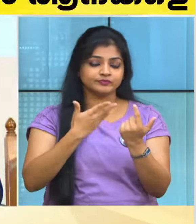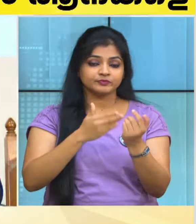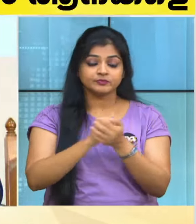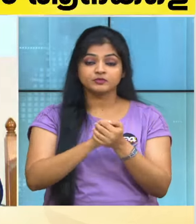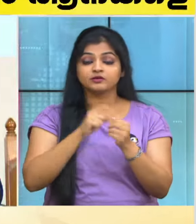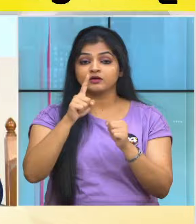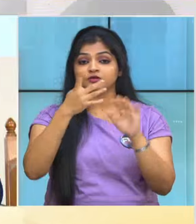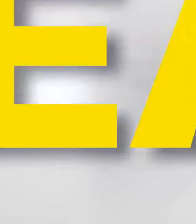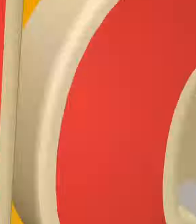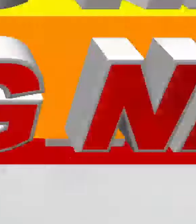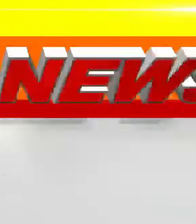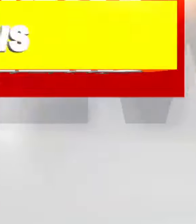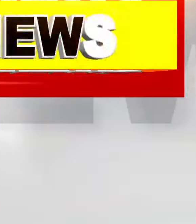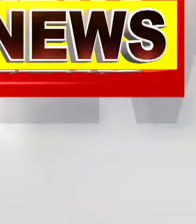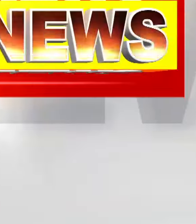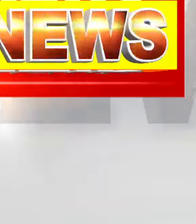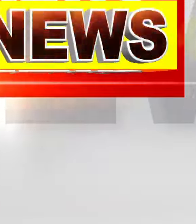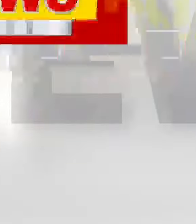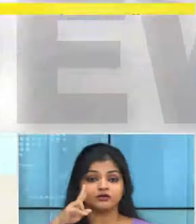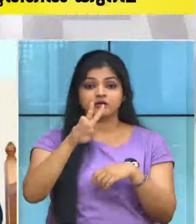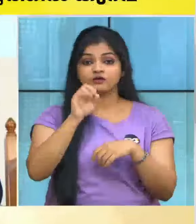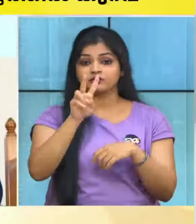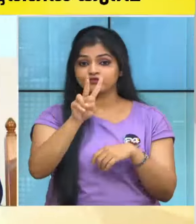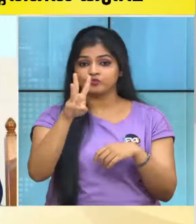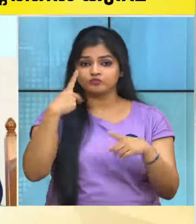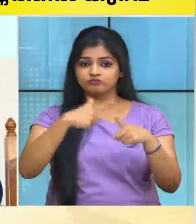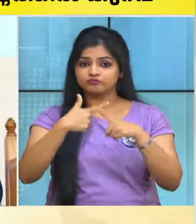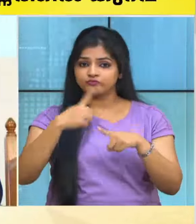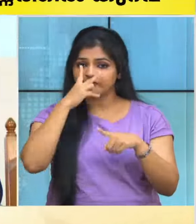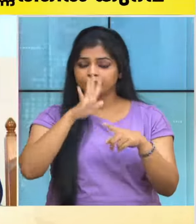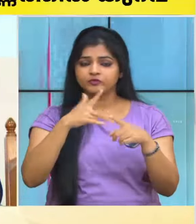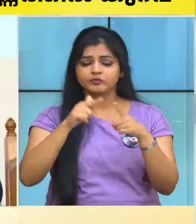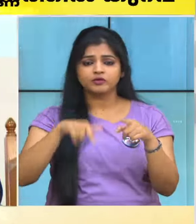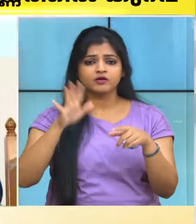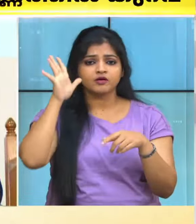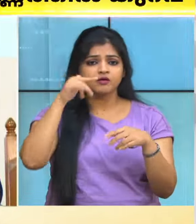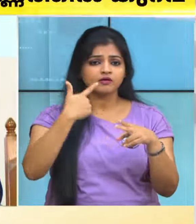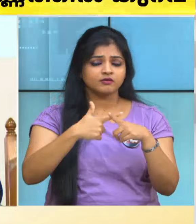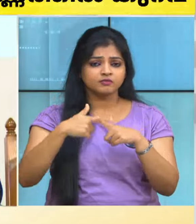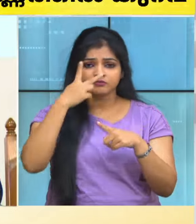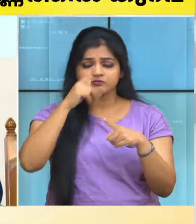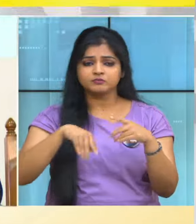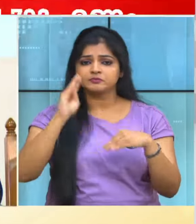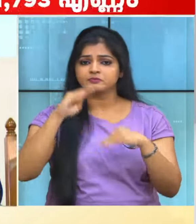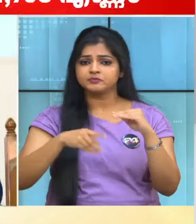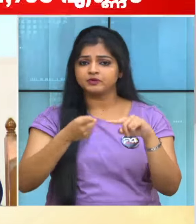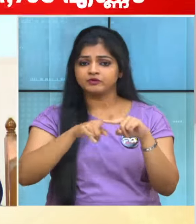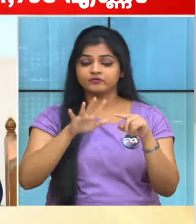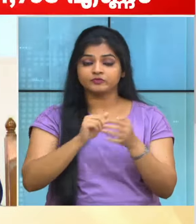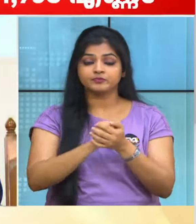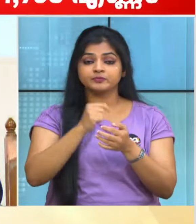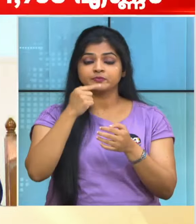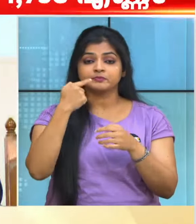1920 ആനകളെയാണ് 2023ൽ കണ്ടെത്തിയിരുന്നത് അതുകൊണ്ട് തന്നെ ഈ വർഷം ആനകളുടെ എണ്ണത്തിൽ ഒരു കുറവുണ്ടായിട്ടുണ്ട് മൈനസ്